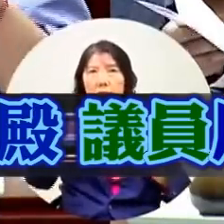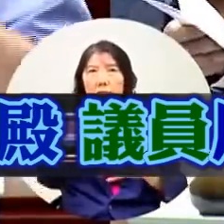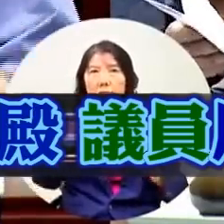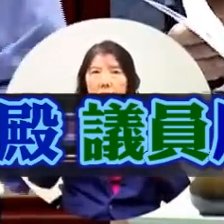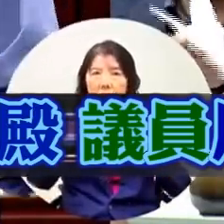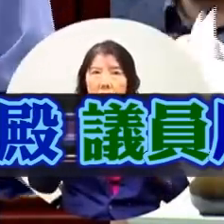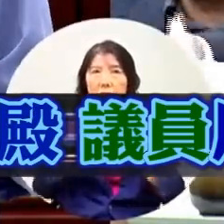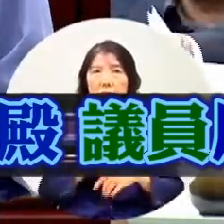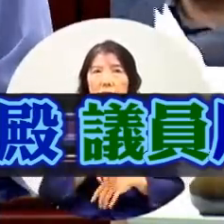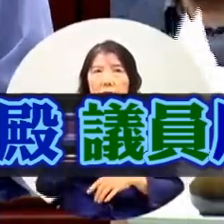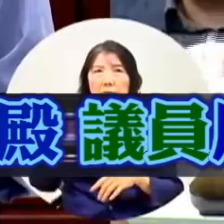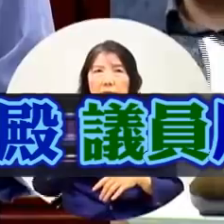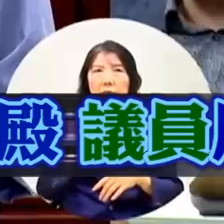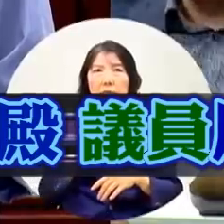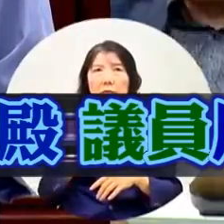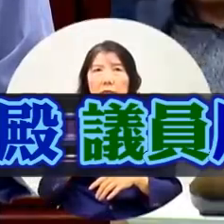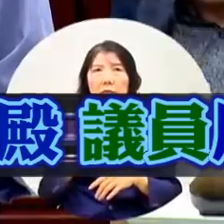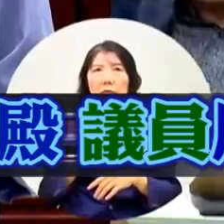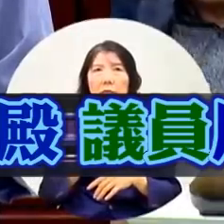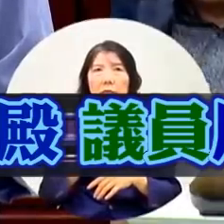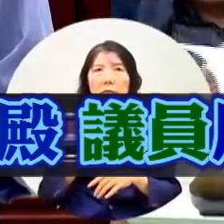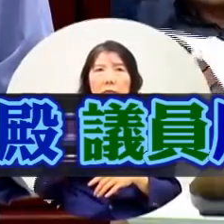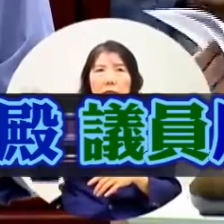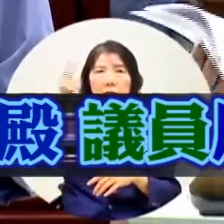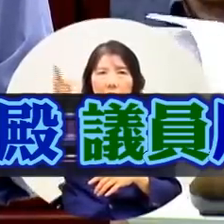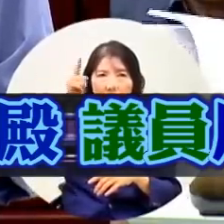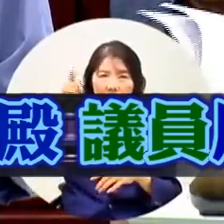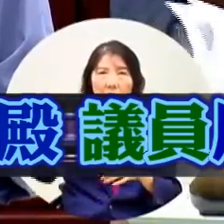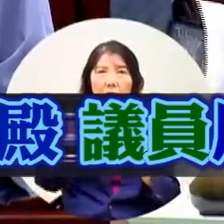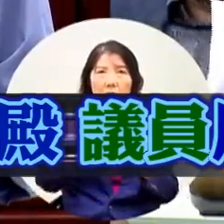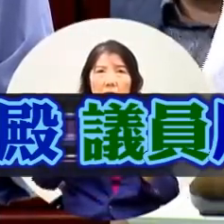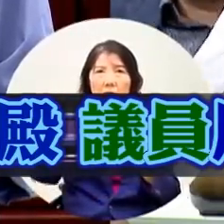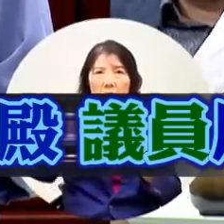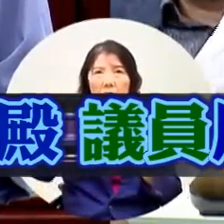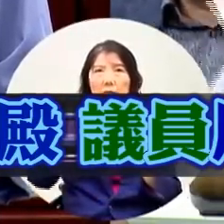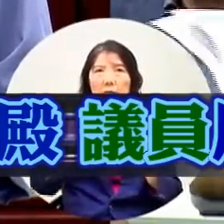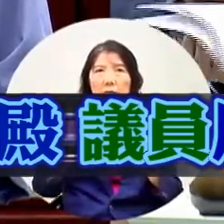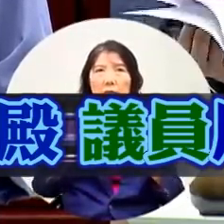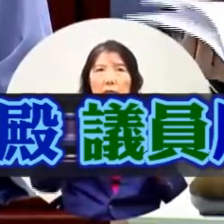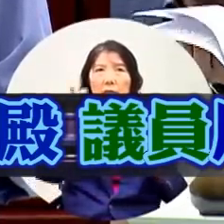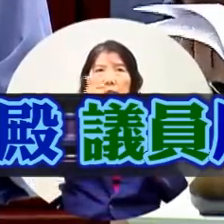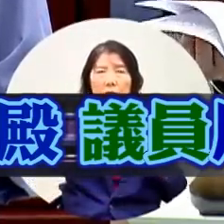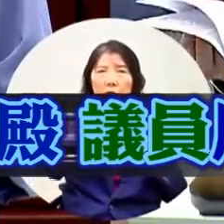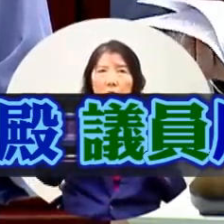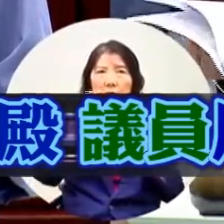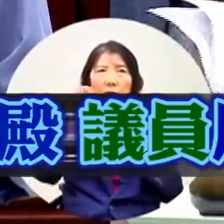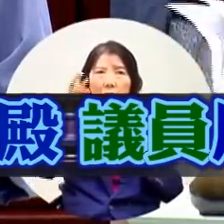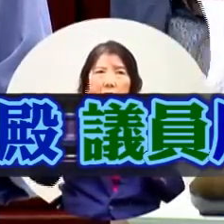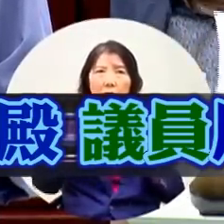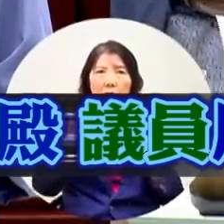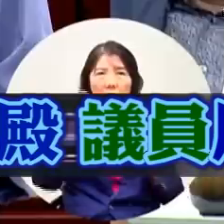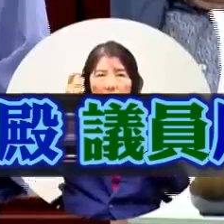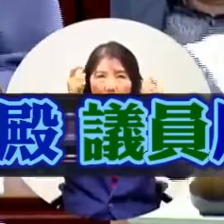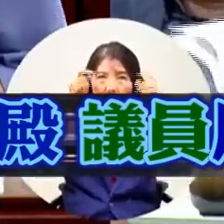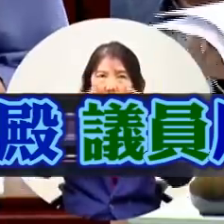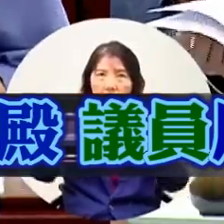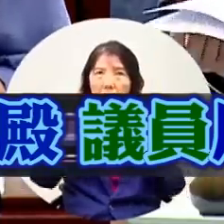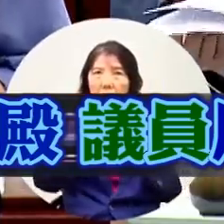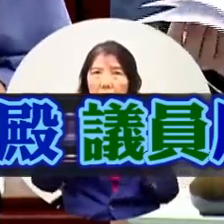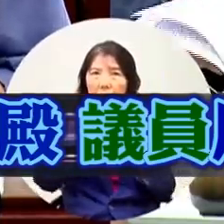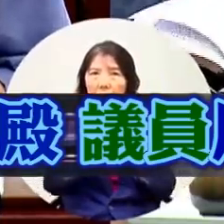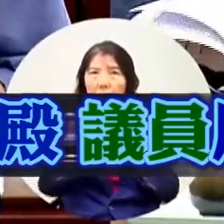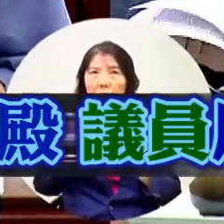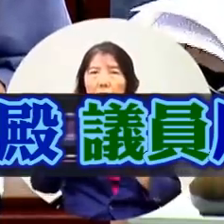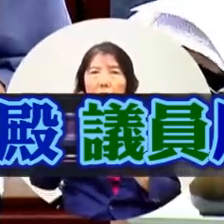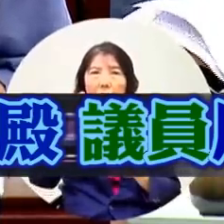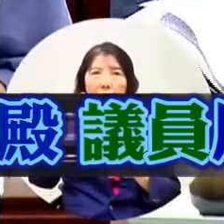们，您刚才上题告诉我说，我当了四个月的市长，怎么样把高雄人变成500万？我是市长，我不是